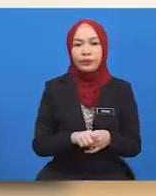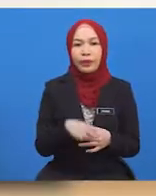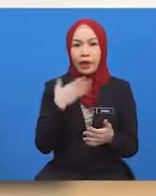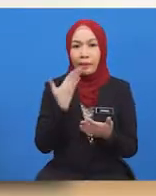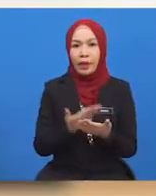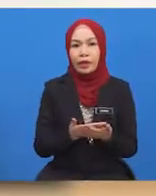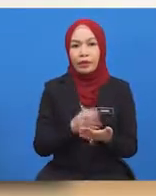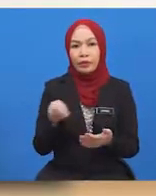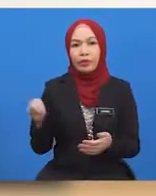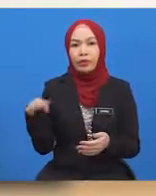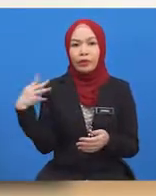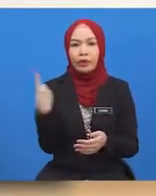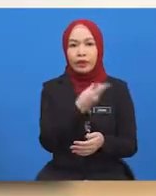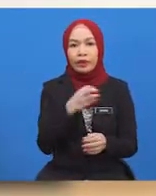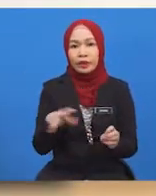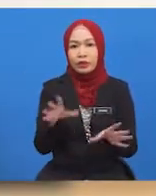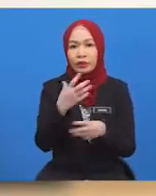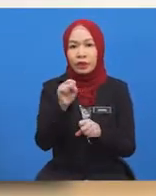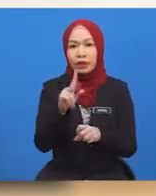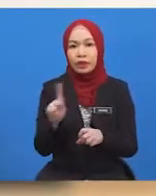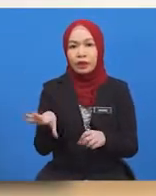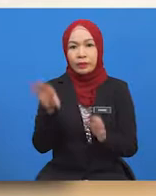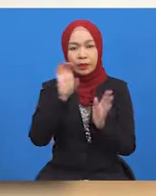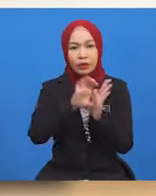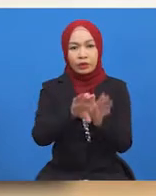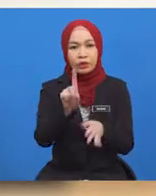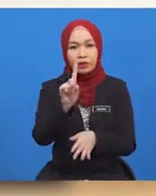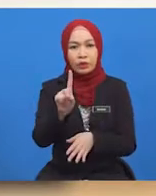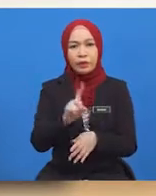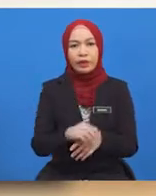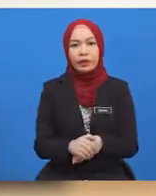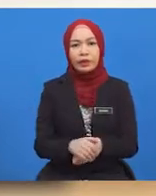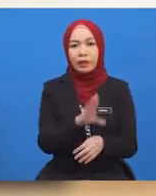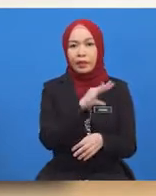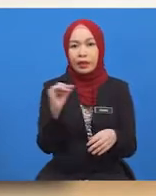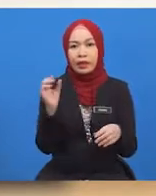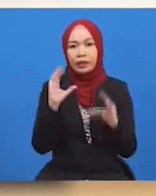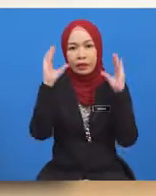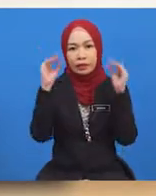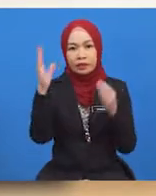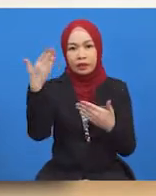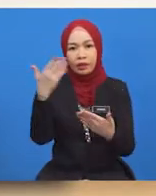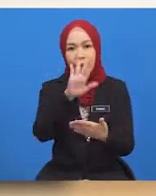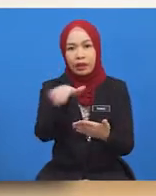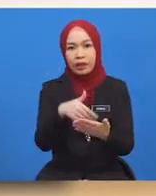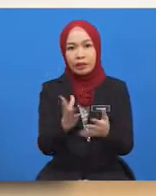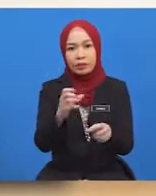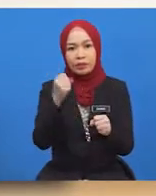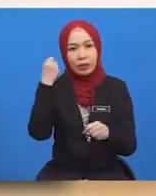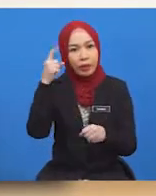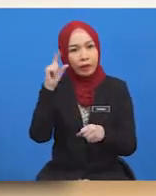Baiklah murid-murid, kita telah menyelesaikan contoh pertama dan cikgu harapkan murid-murid dapat